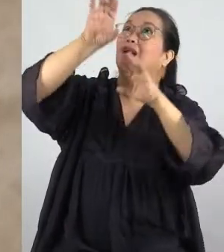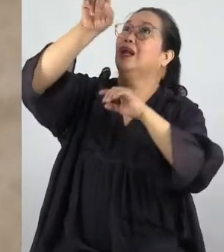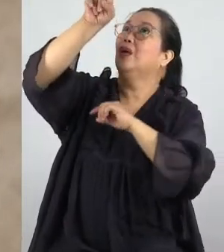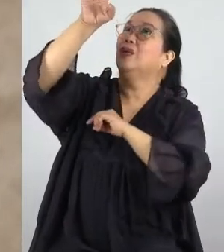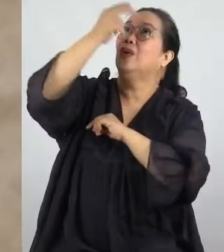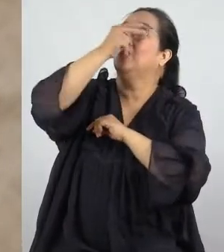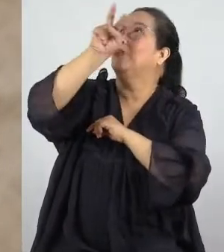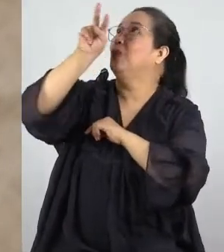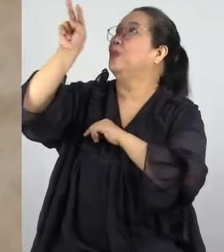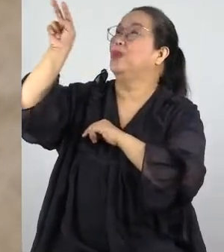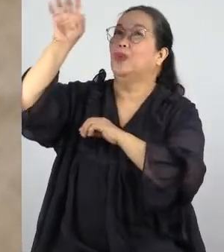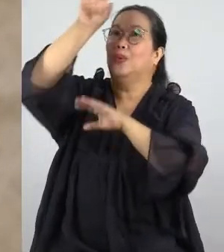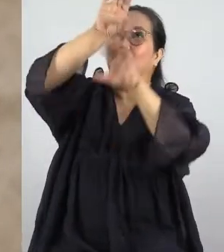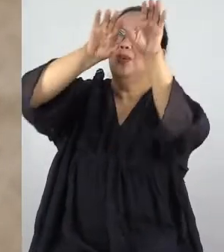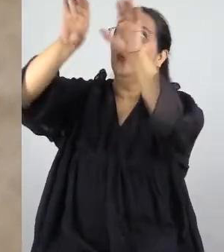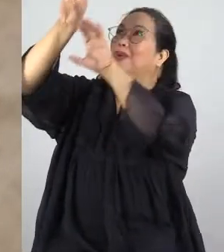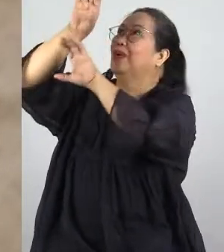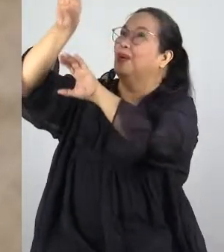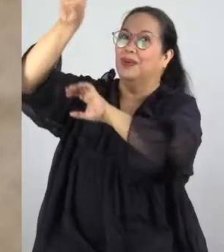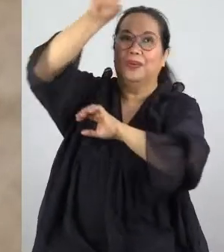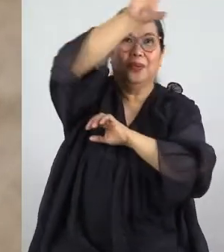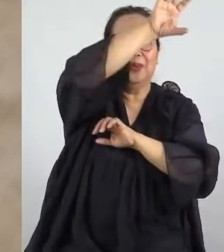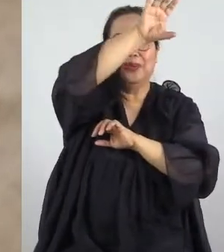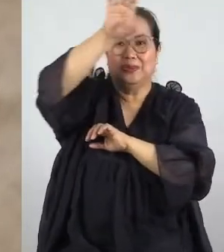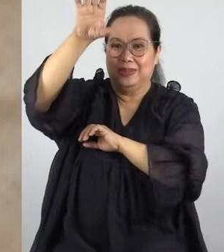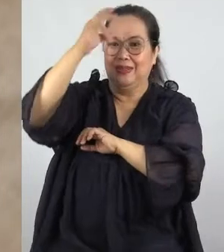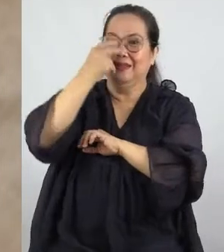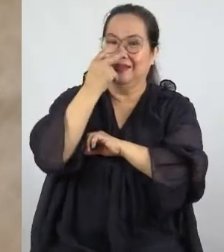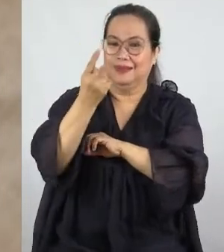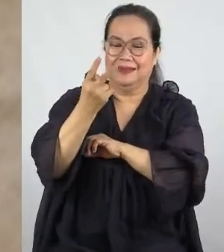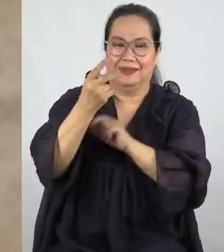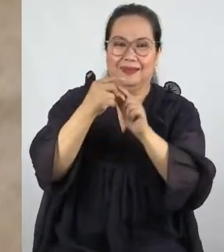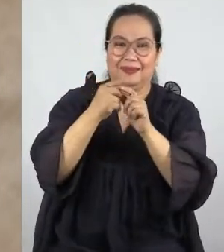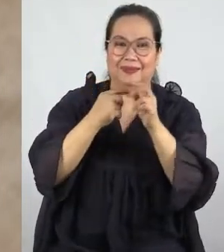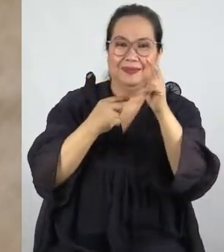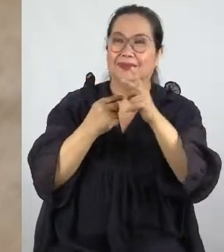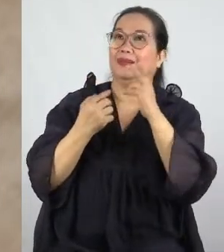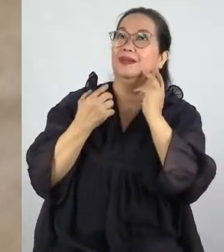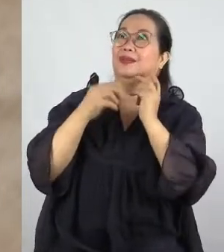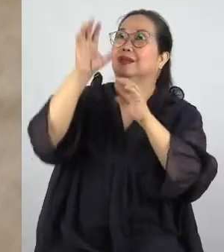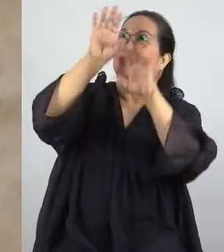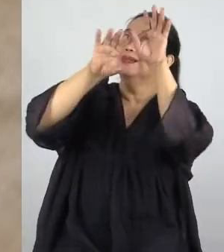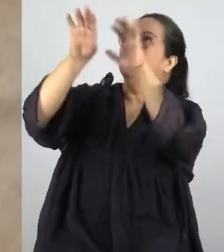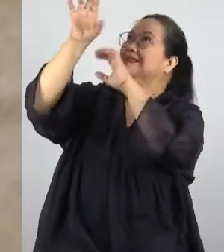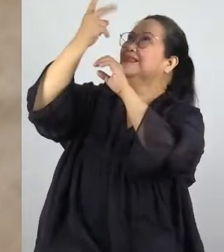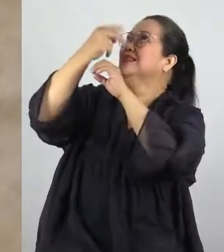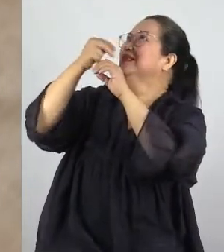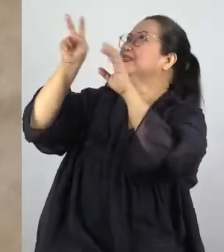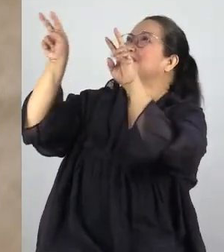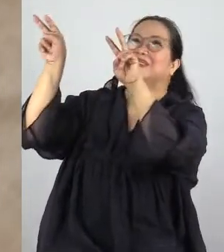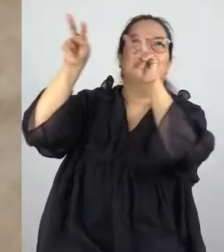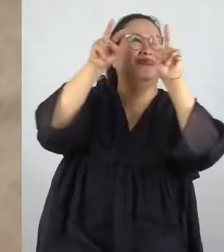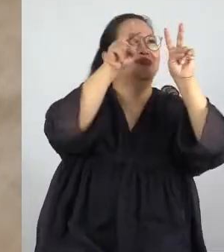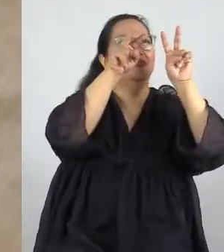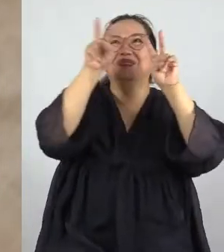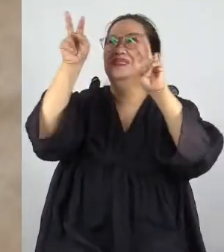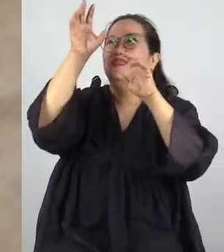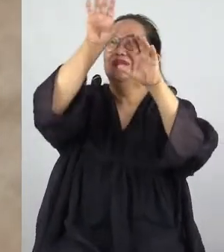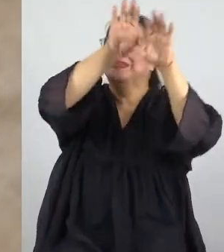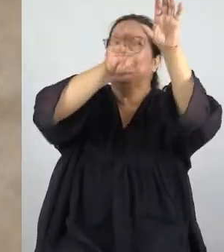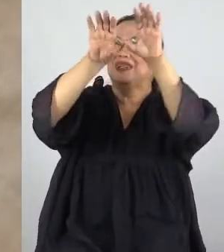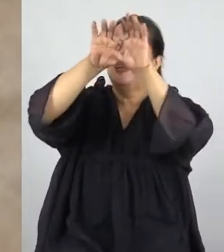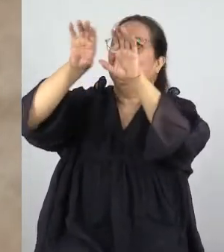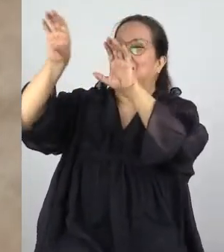ba? No? I've looked at clouds from both sides now.